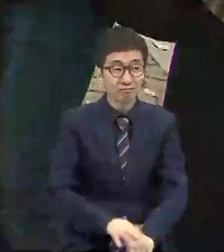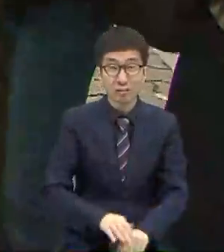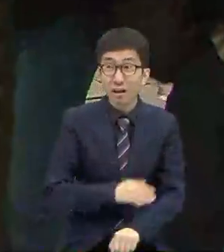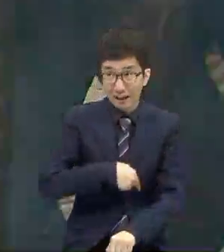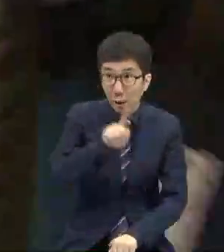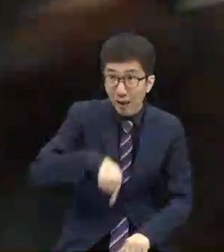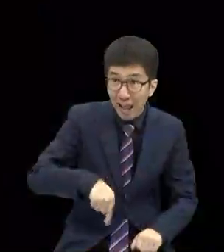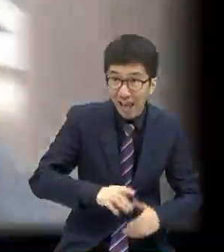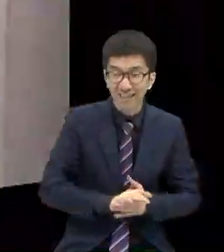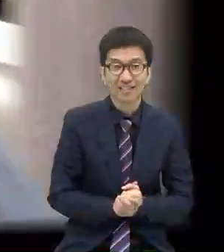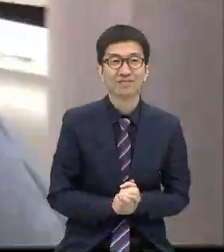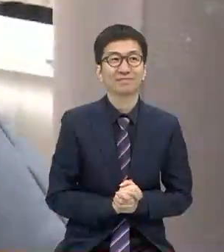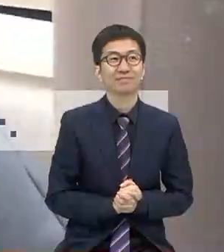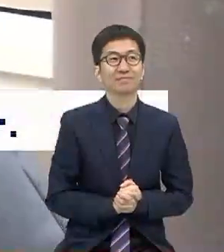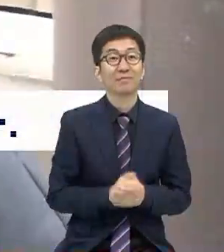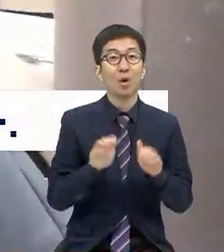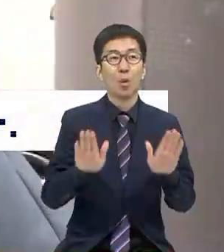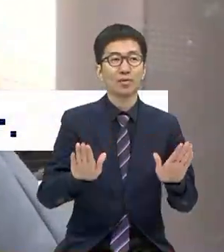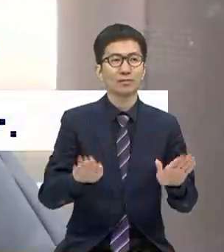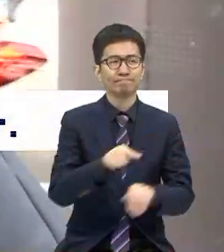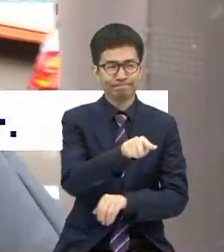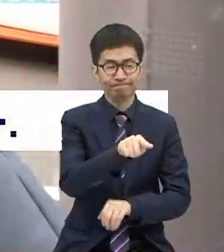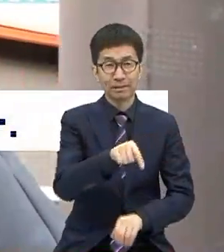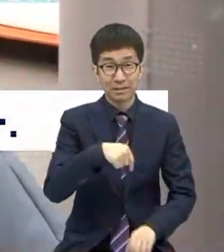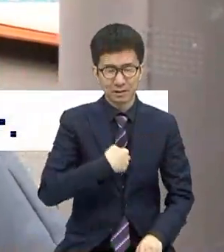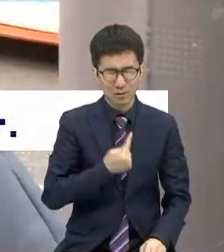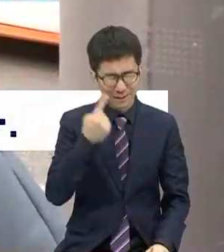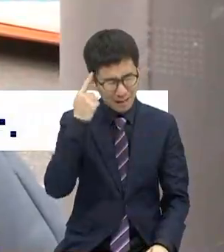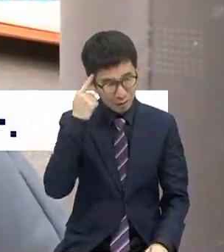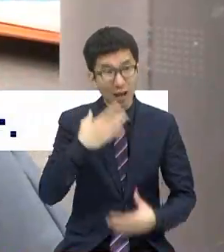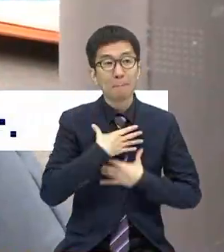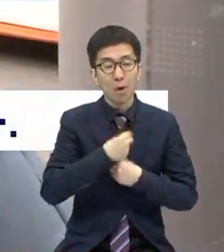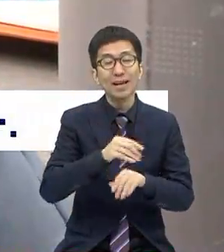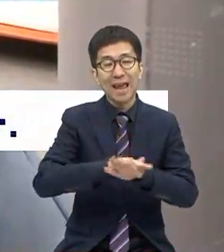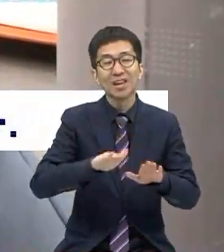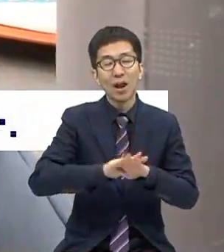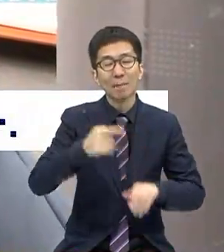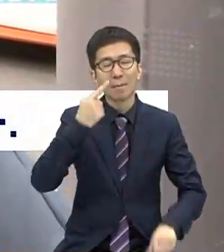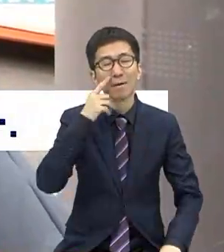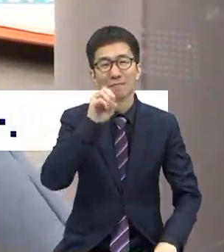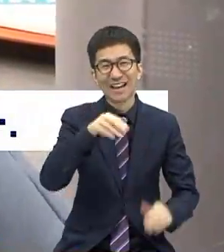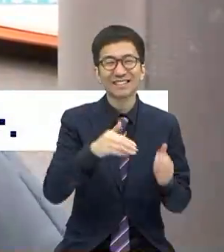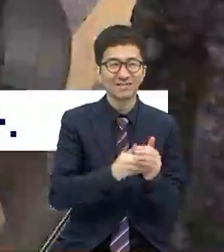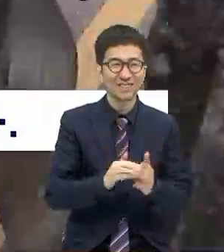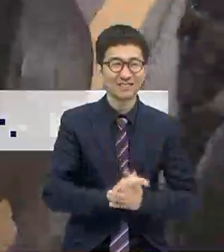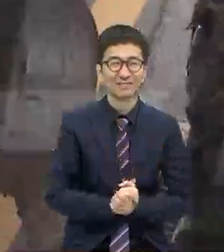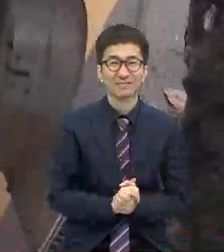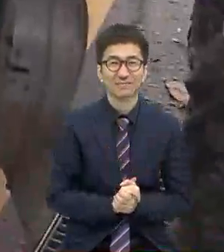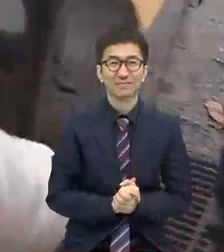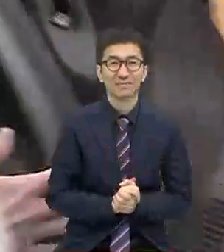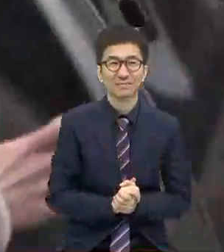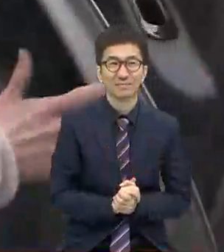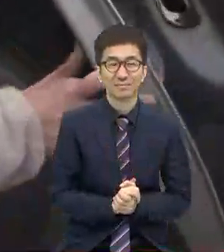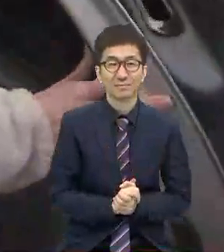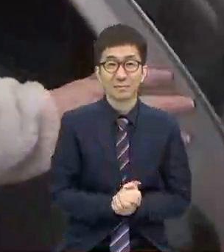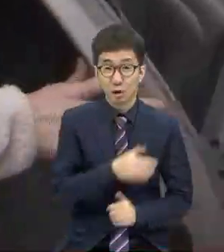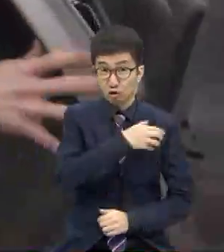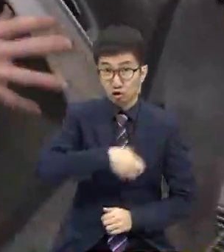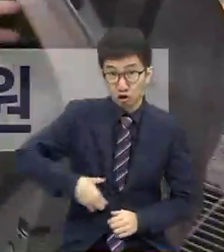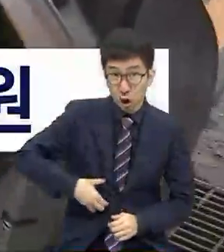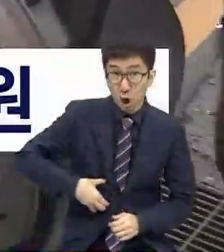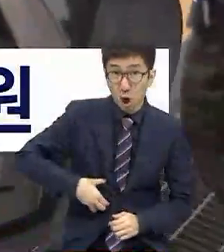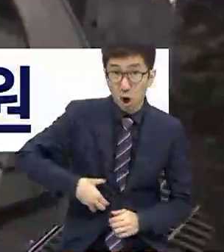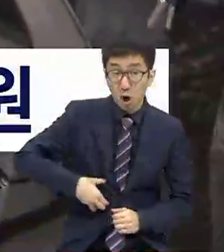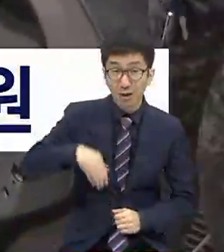오케이. 오늘은 너 자신만 생각하고 편안하게 풀고 와라. 그렇게 말을 하고. 구청 단속